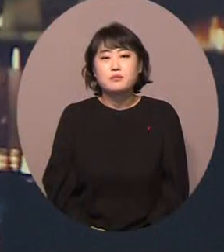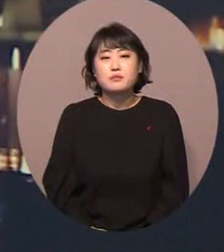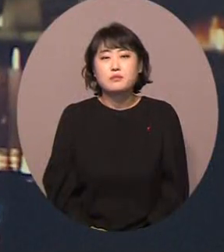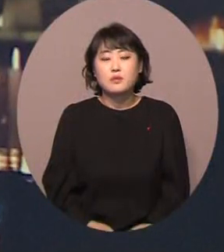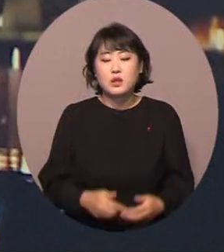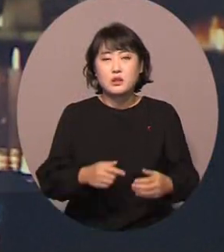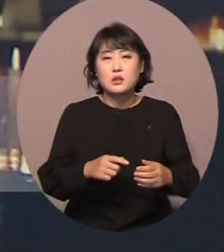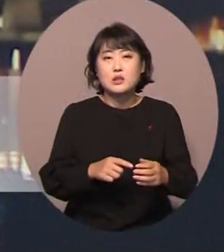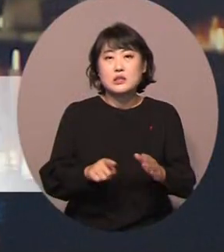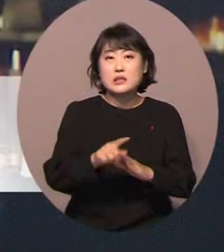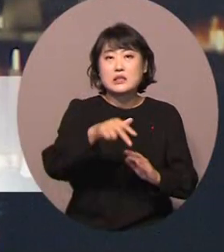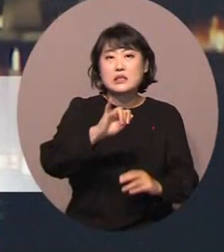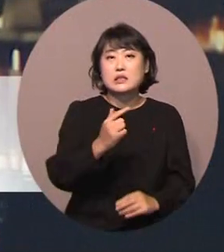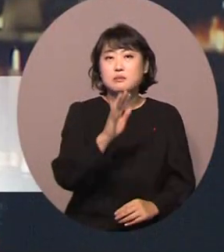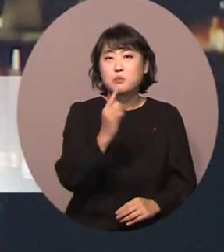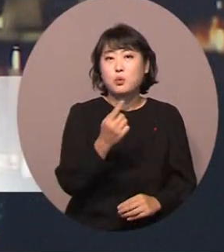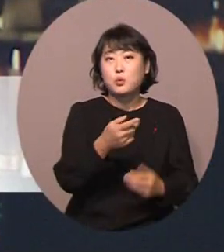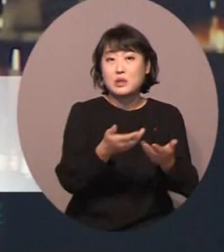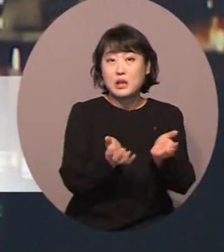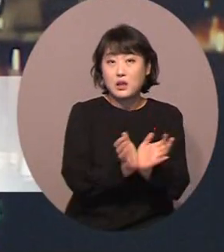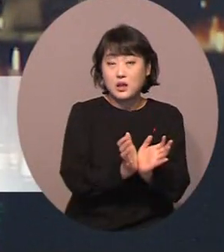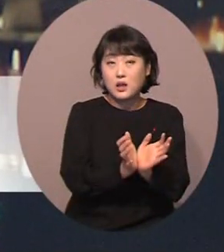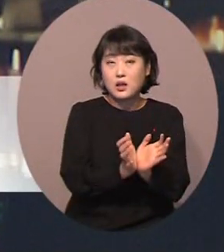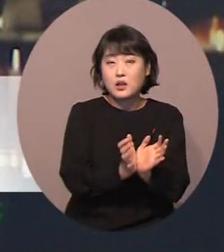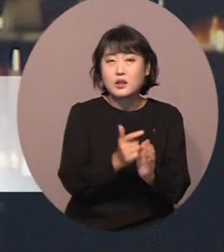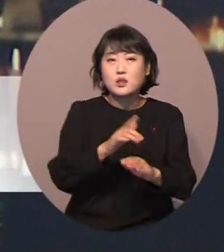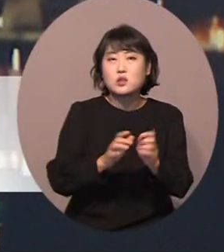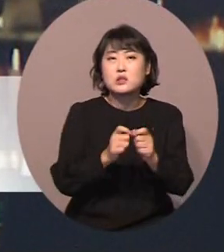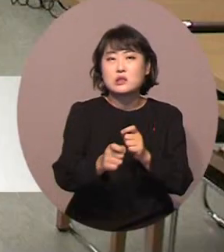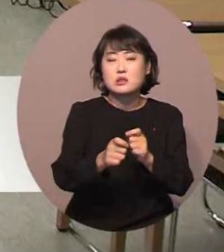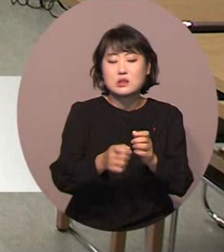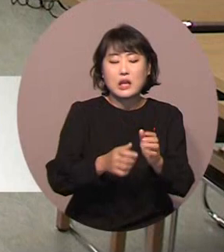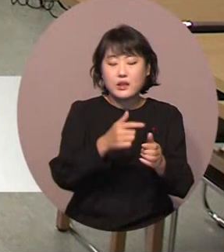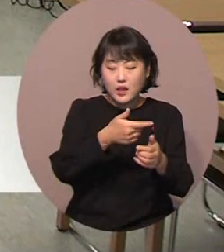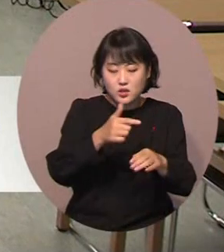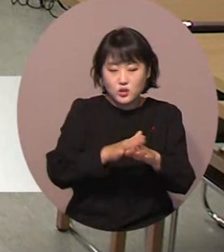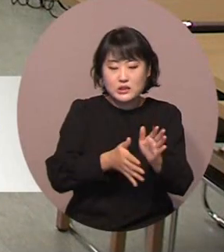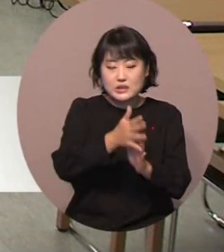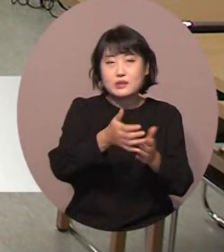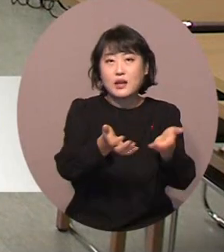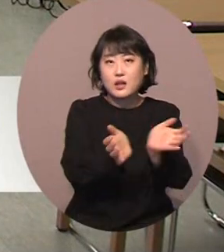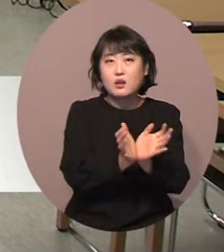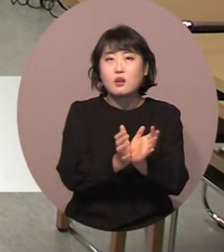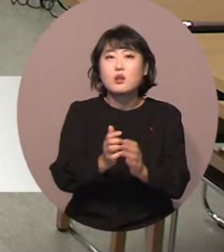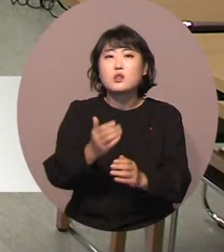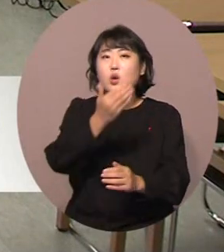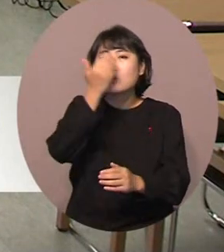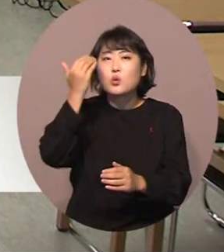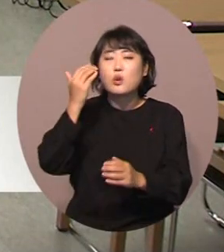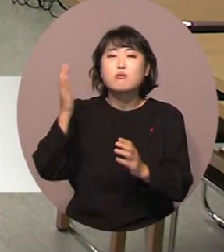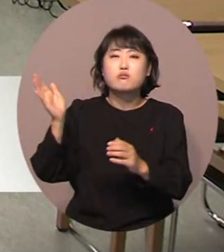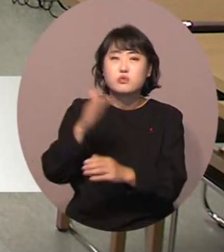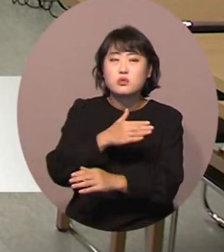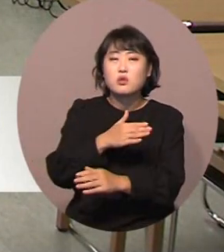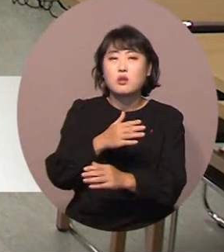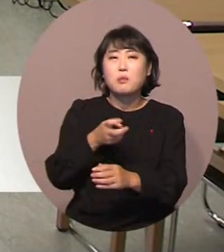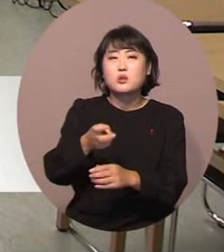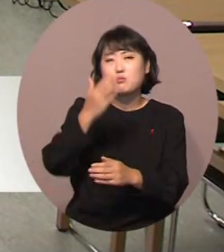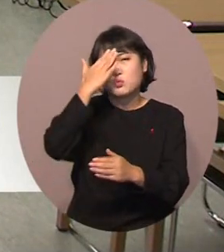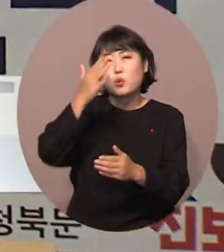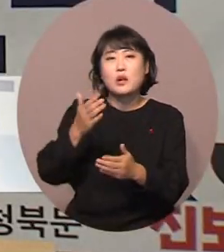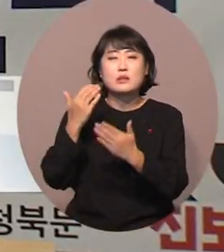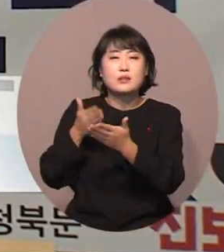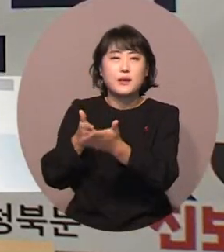진보당 대전 시당이 청소년부터 무료교통 정책을 시작하자는 정책을 대전시에 제안했습니다 진보당은